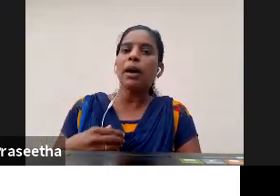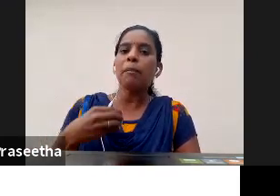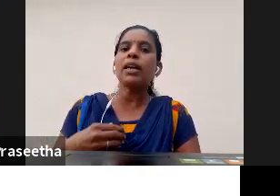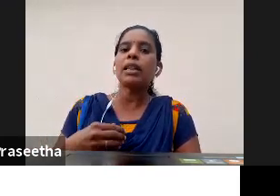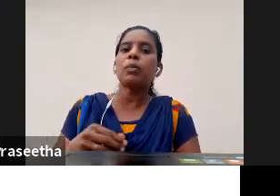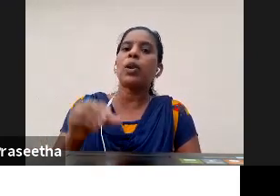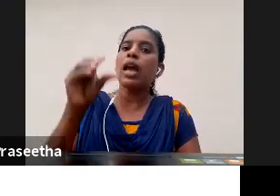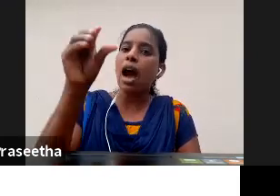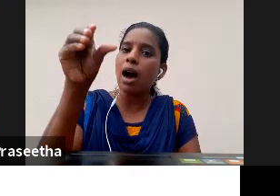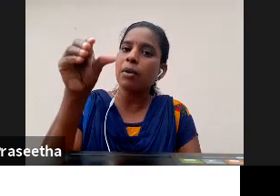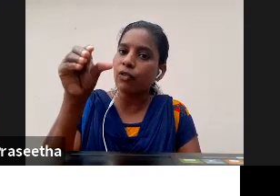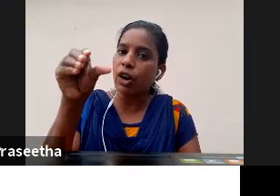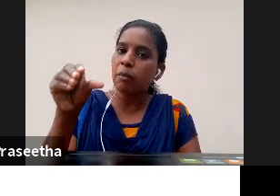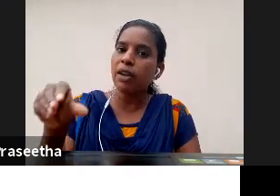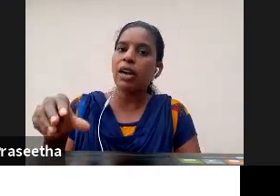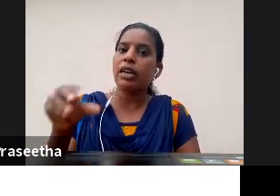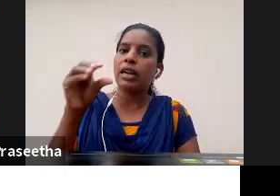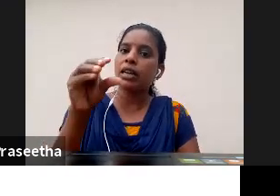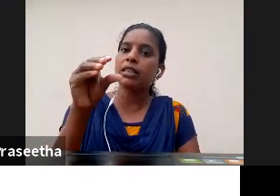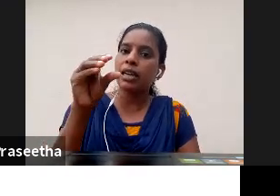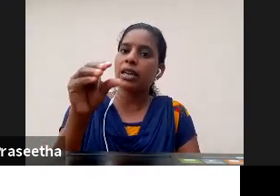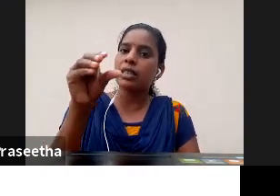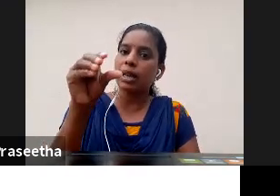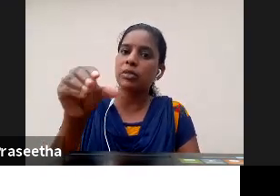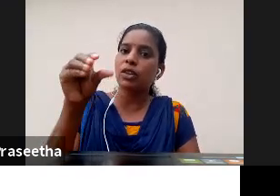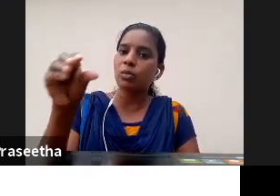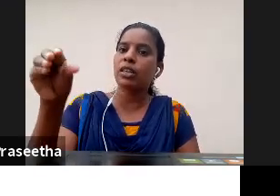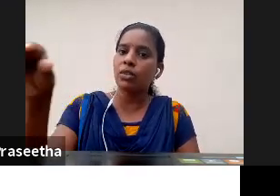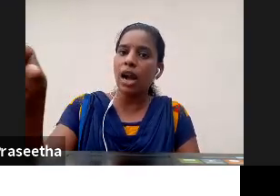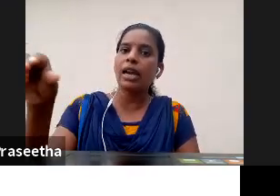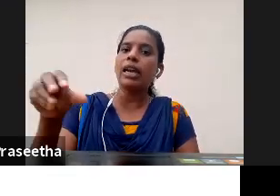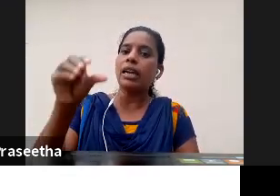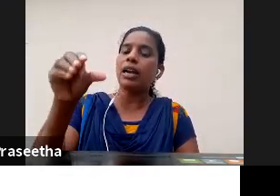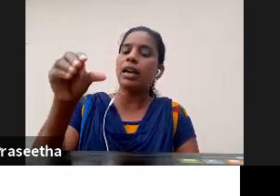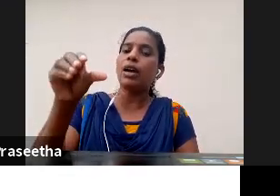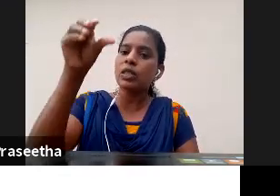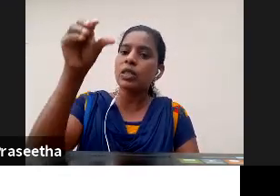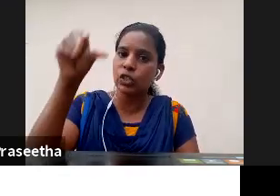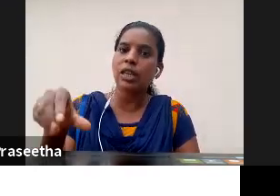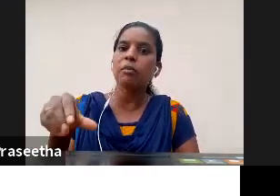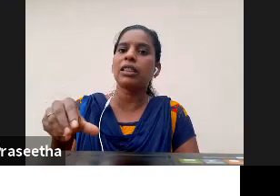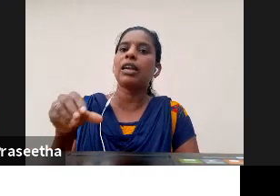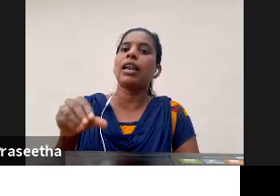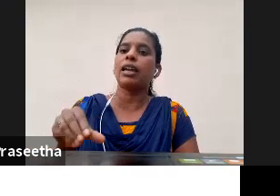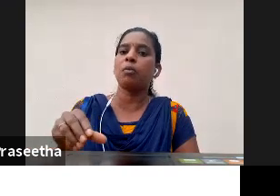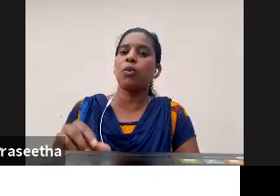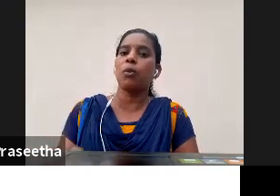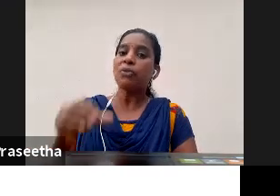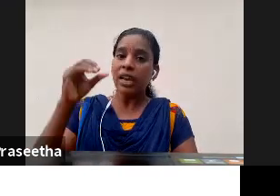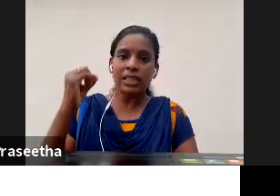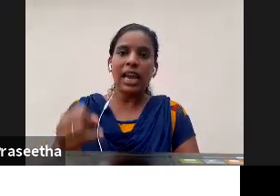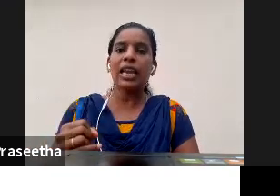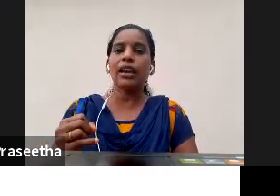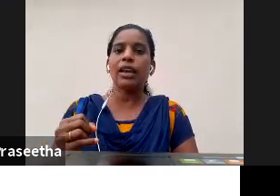പക്ഷെ നമുക്കുള്ളത് പോലെ ആ വൺ ബൈ വൺ ആയിട്ട് അല്ലെങ്കിൽ സബ്ജക്റ്റ് ഒബ്ജക്റ്റീവ് അങ്ങനെ ഉള്ള ഒരു സ്ട്രക്ചറിങ് മെത്തേഡ് അല്ലെങ്കിൽ